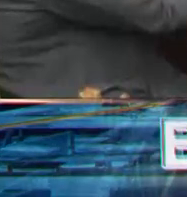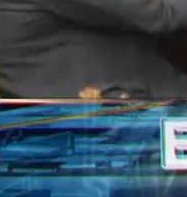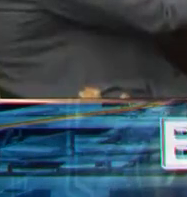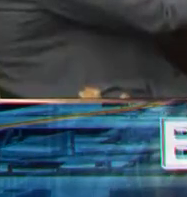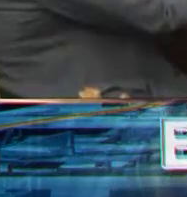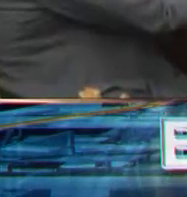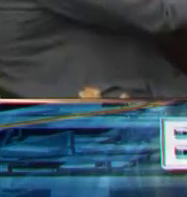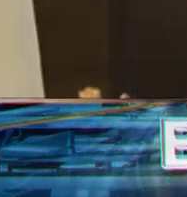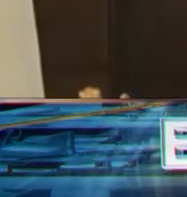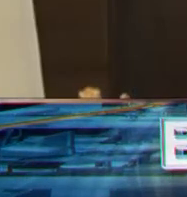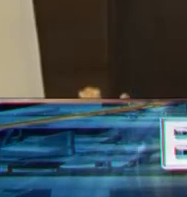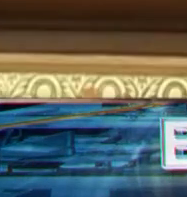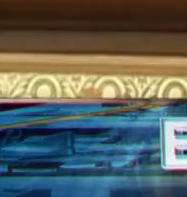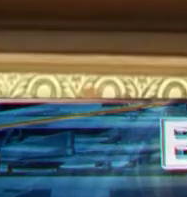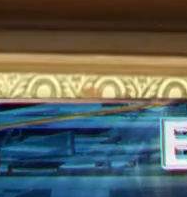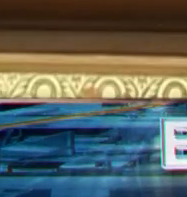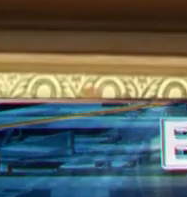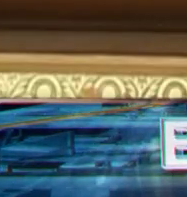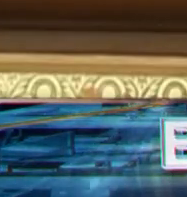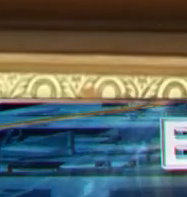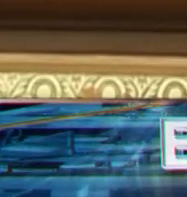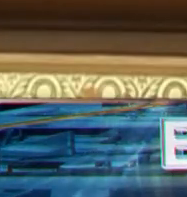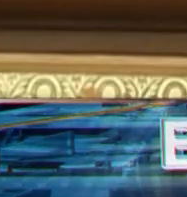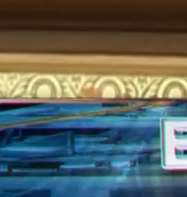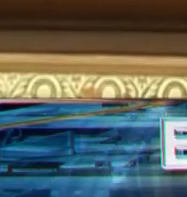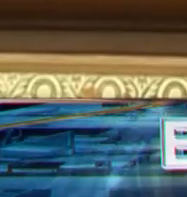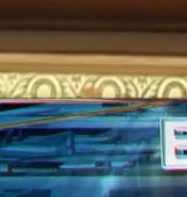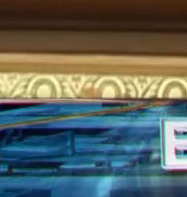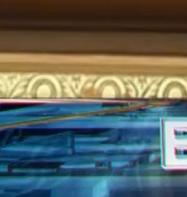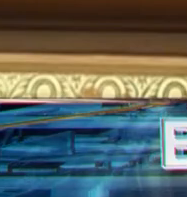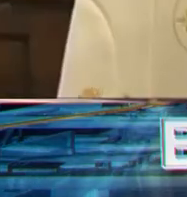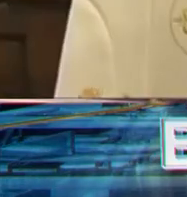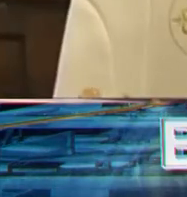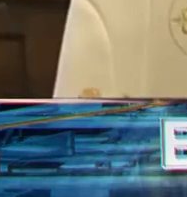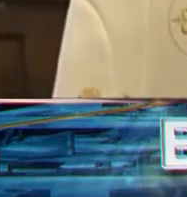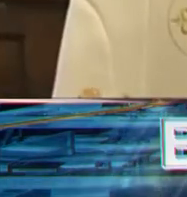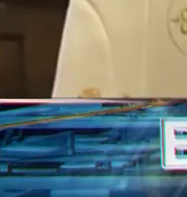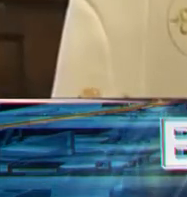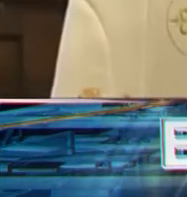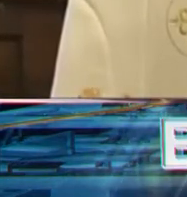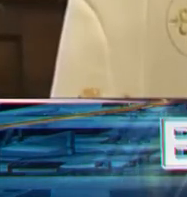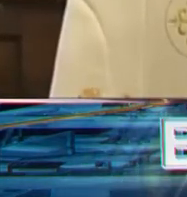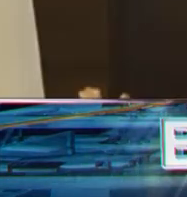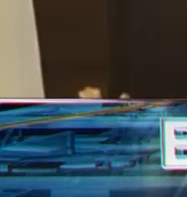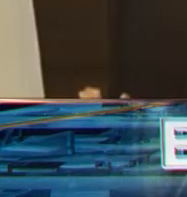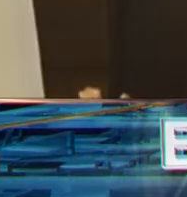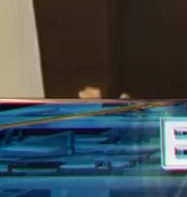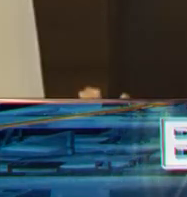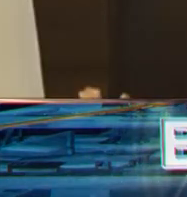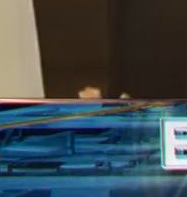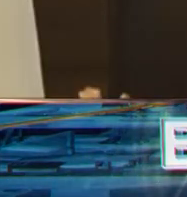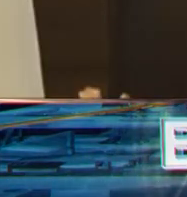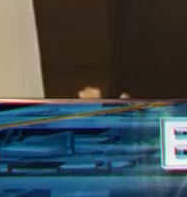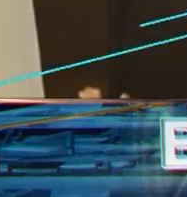Жаңа жолдау, жаңа мақсат міндеттер. Бүгін мемлекет башысы Қасым Жомарт Тоқаев Қазақстан халқына екінші үндеуін